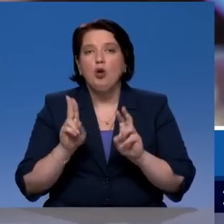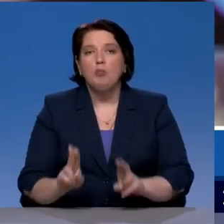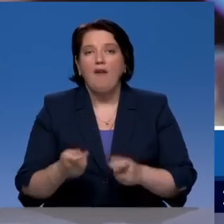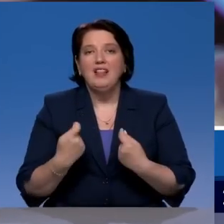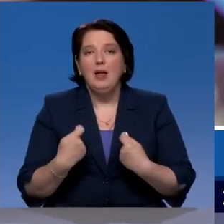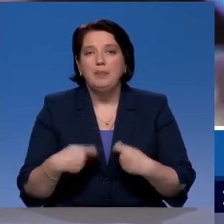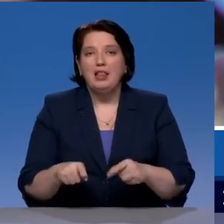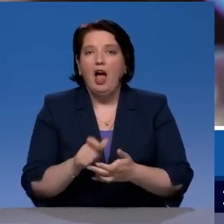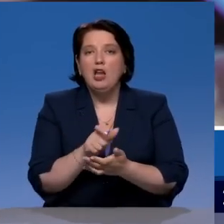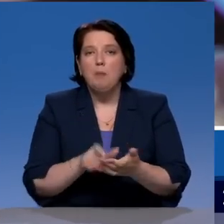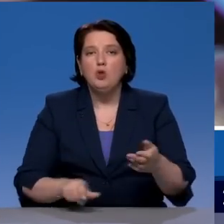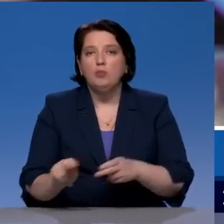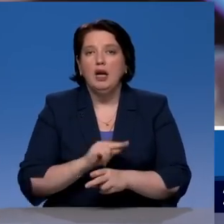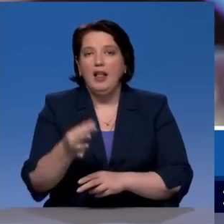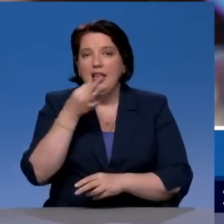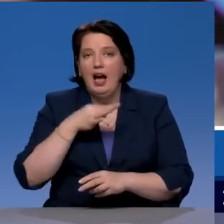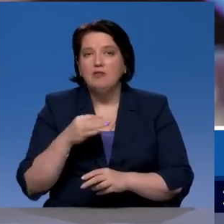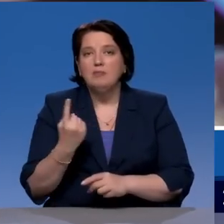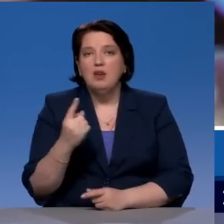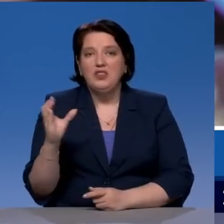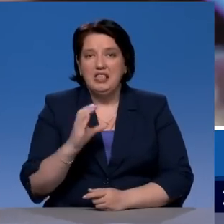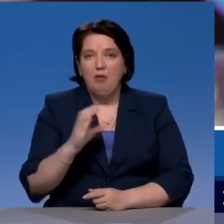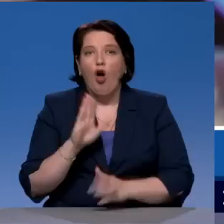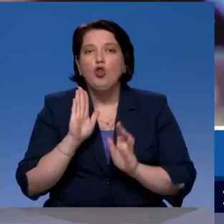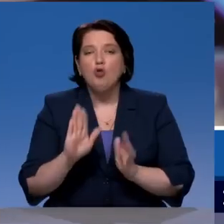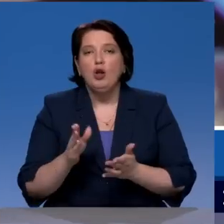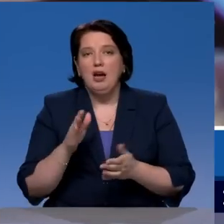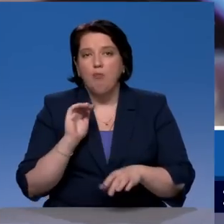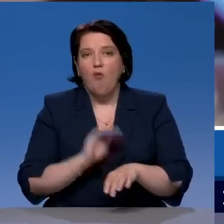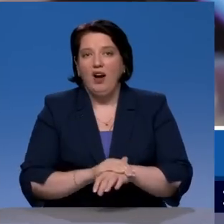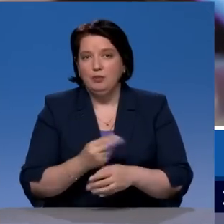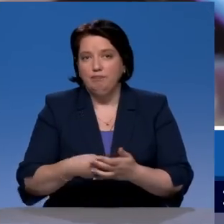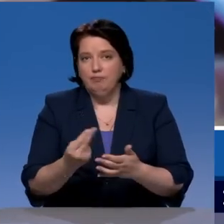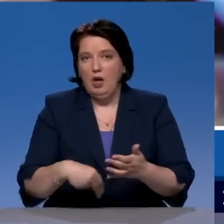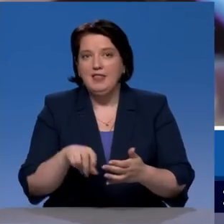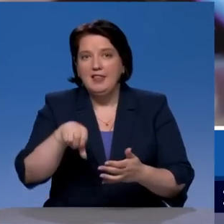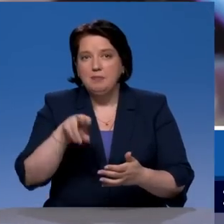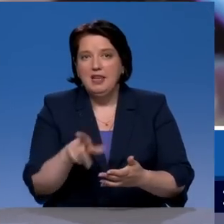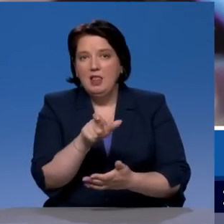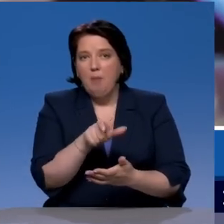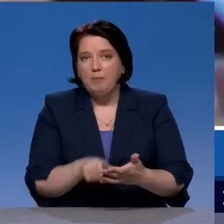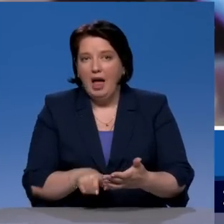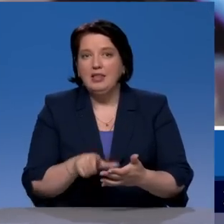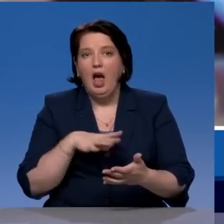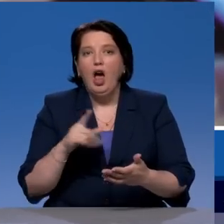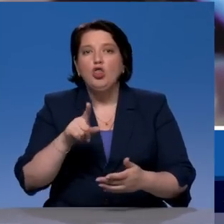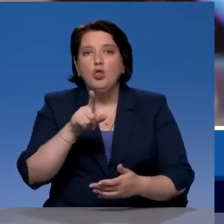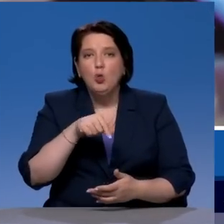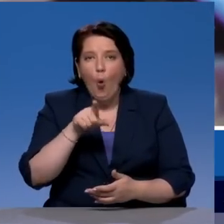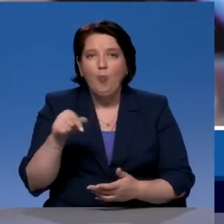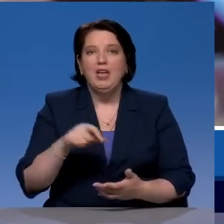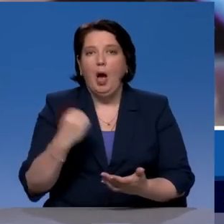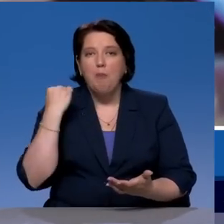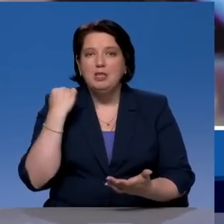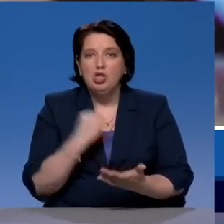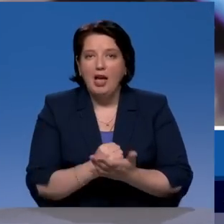лекарств. Теперь с 1 сентября только по предписанию врача на специальном бланке с номером и печатью. Контролировать, как